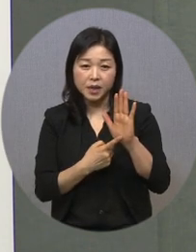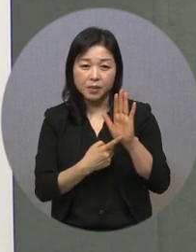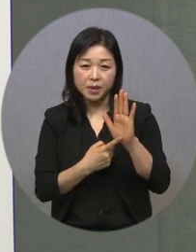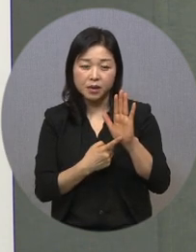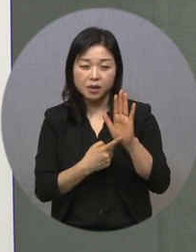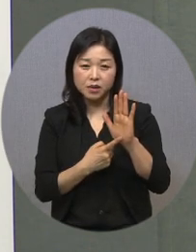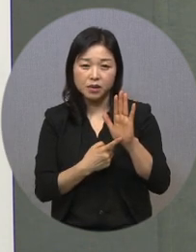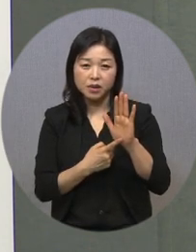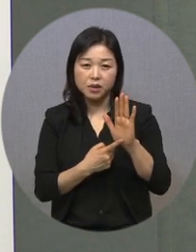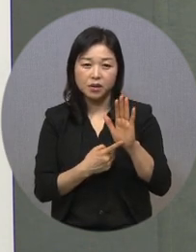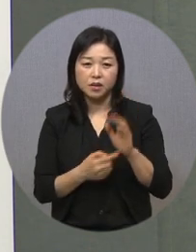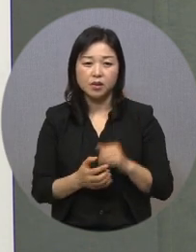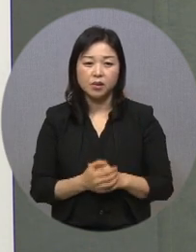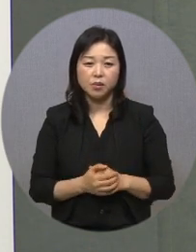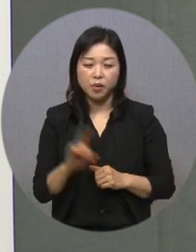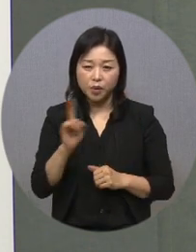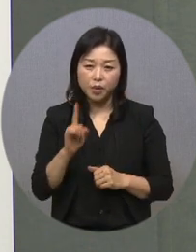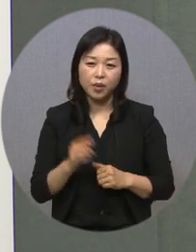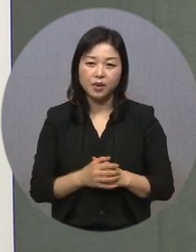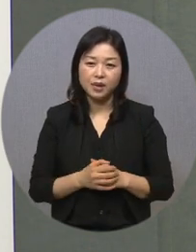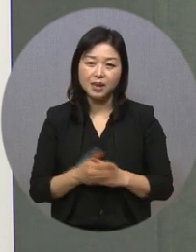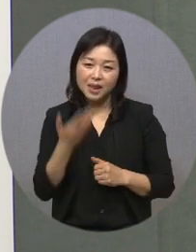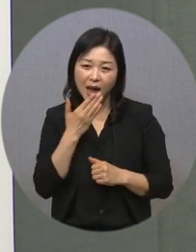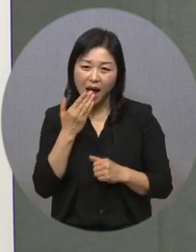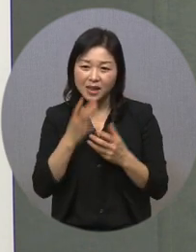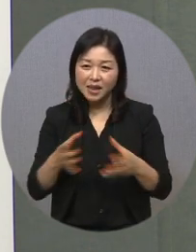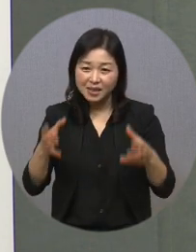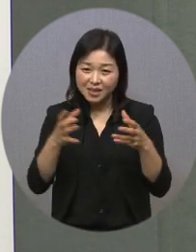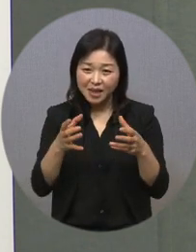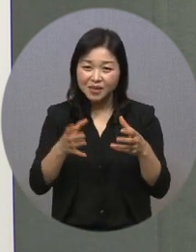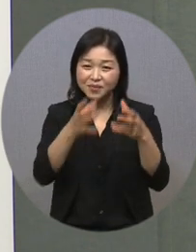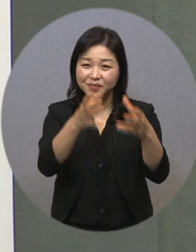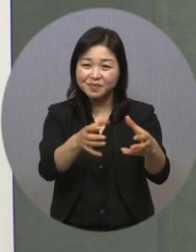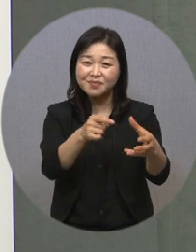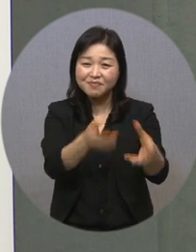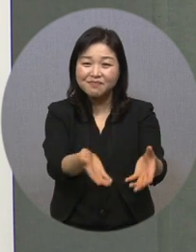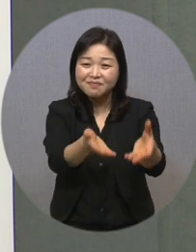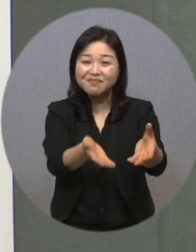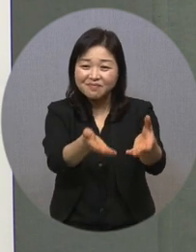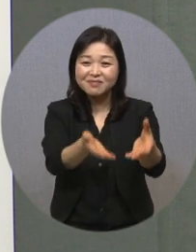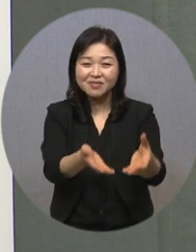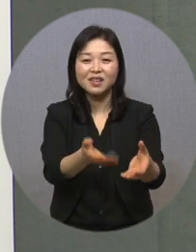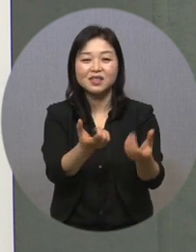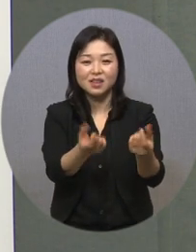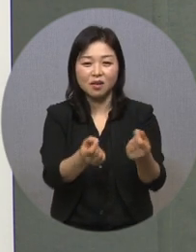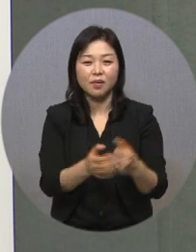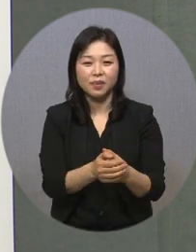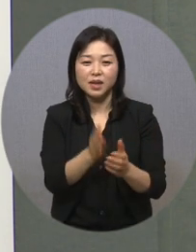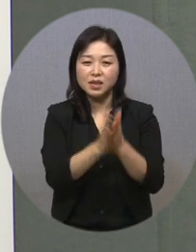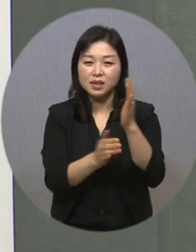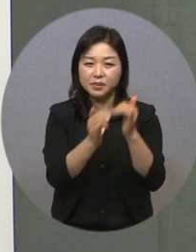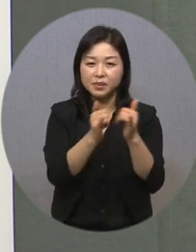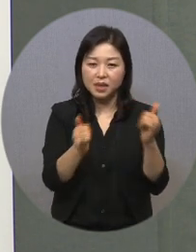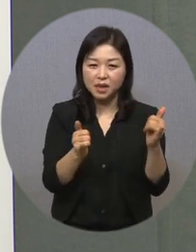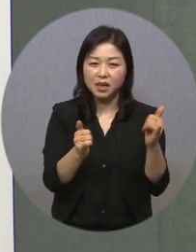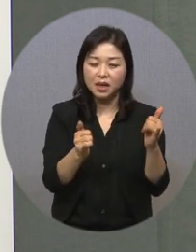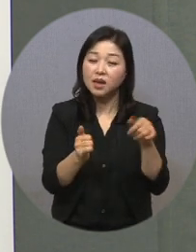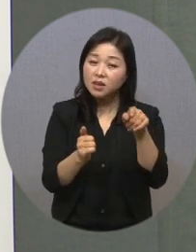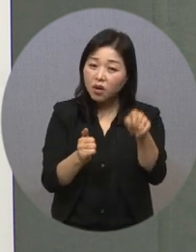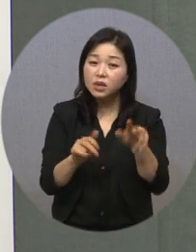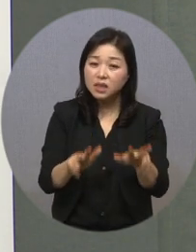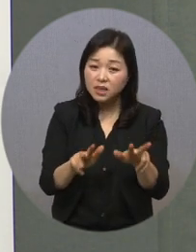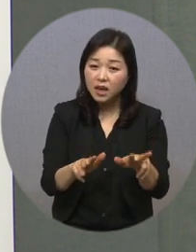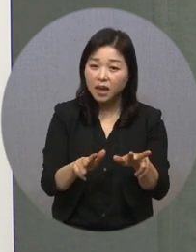그냥 그 소위 말하자면 꿀단지 하나 집어주듯이 시민에게 아 너는